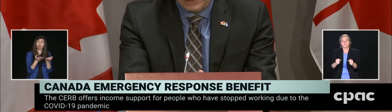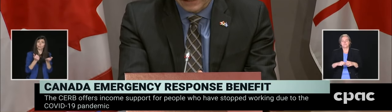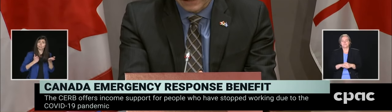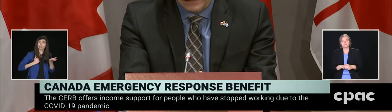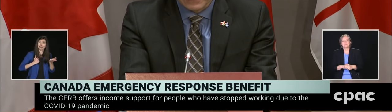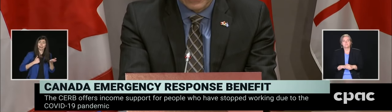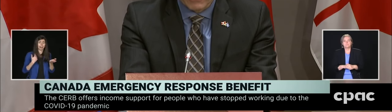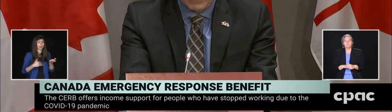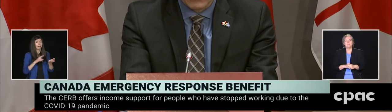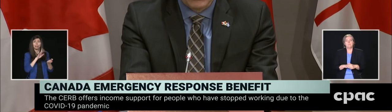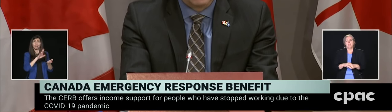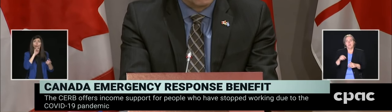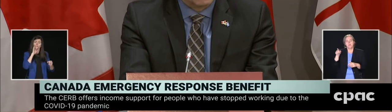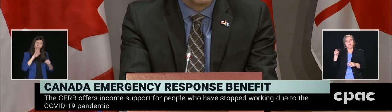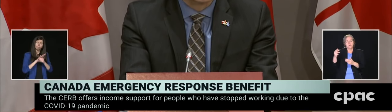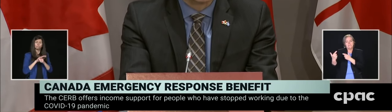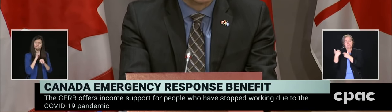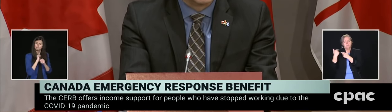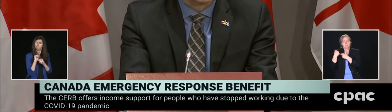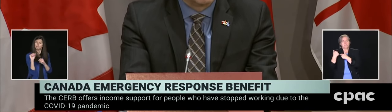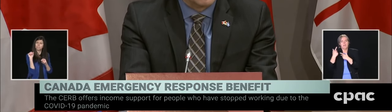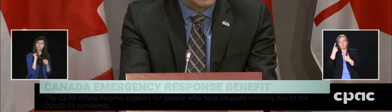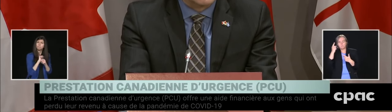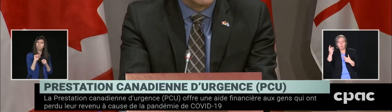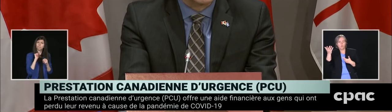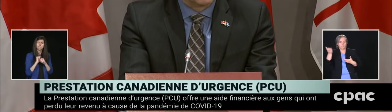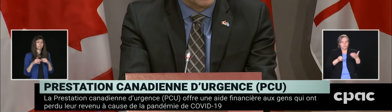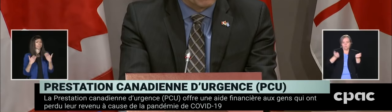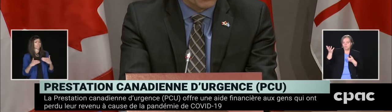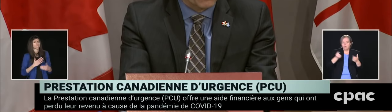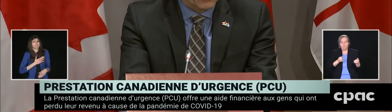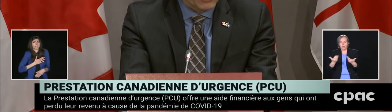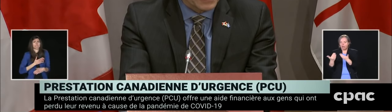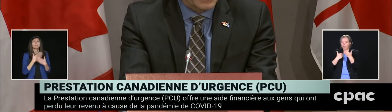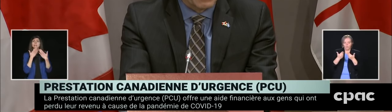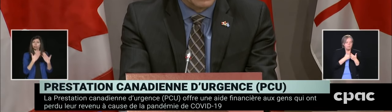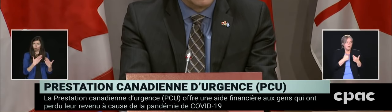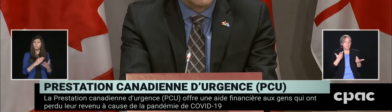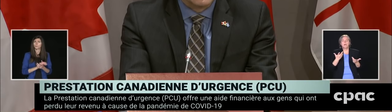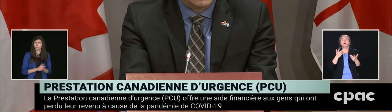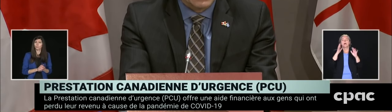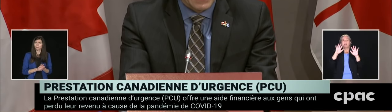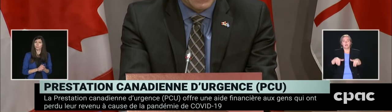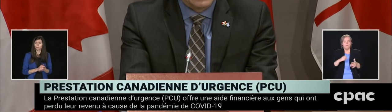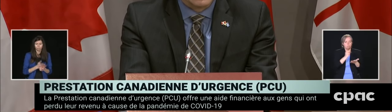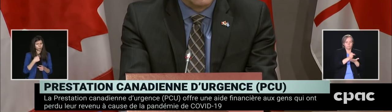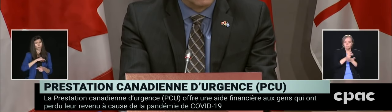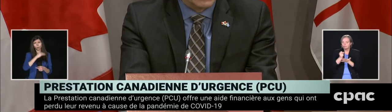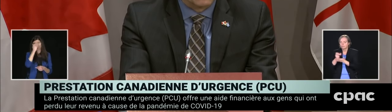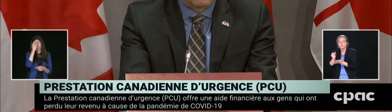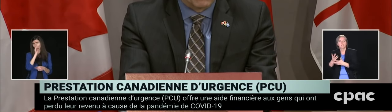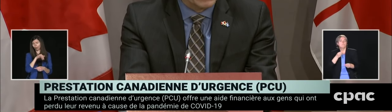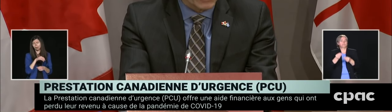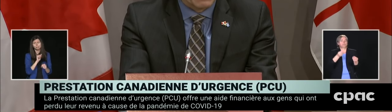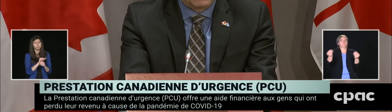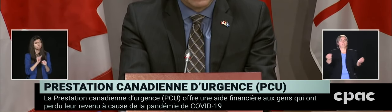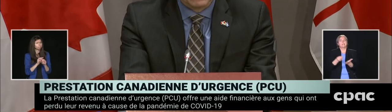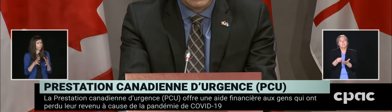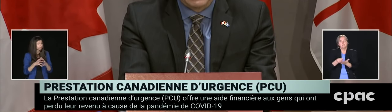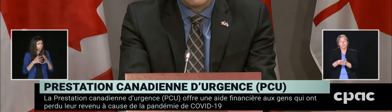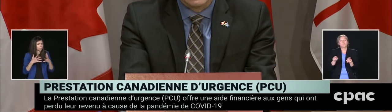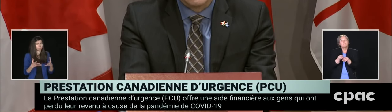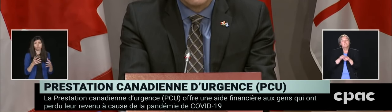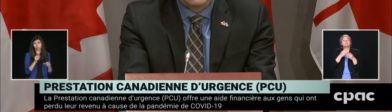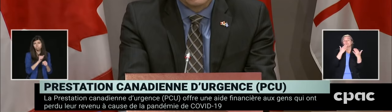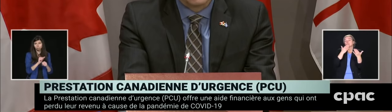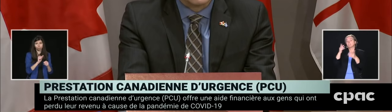et traiter ces demandes. Nous sommes aussi reconnaissants aux Canadiens qui ont fait preuve de discipline hier et nous informons et nous rappelons à tous